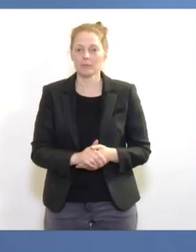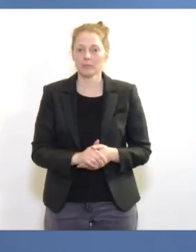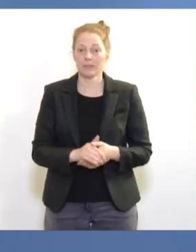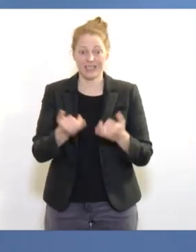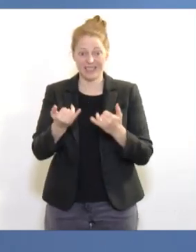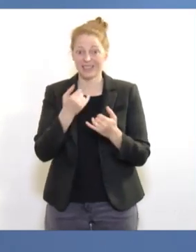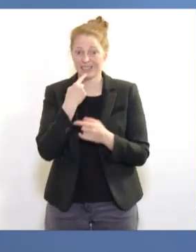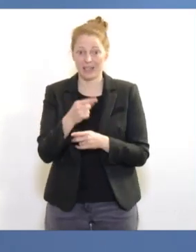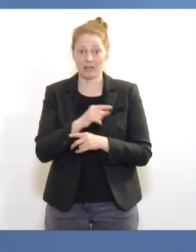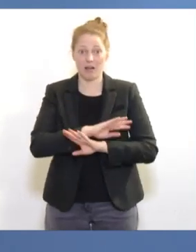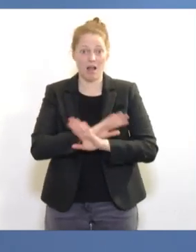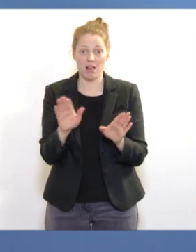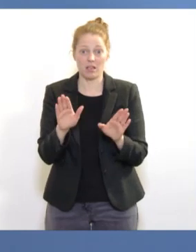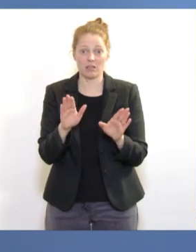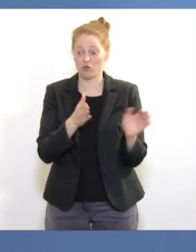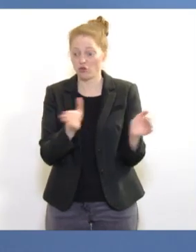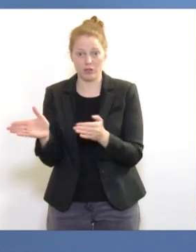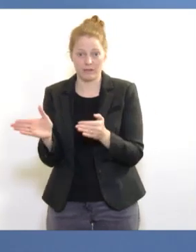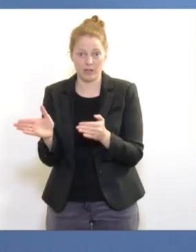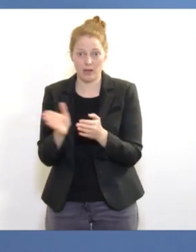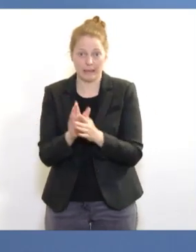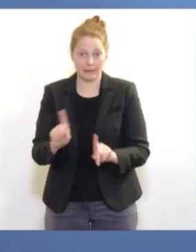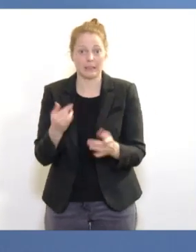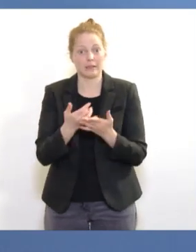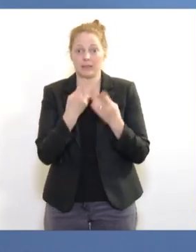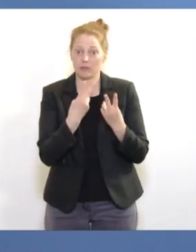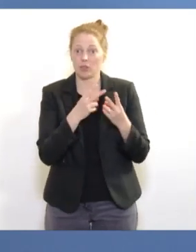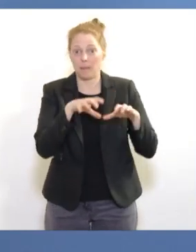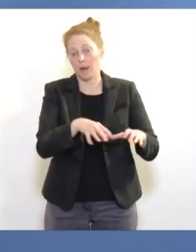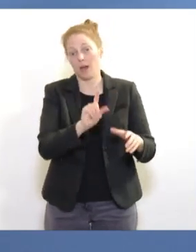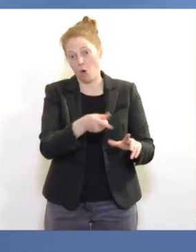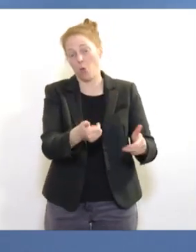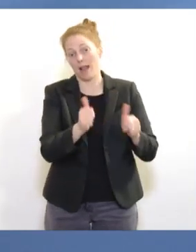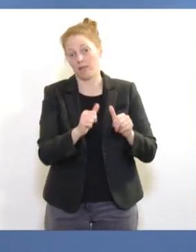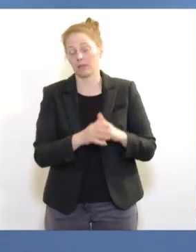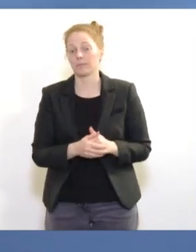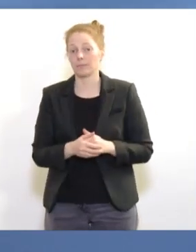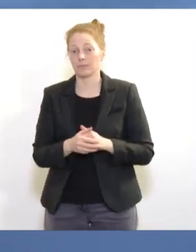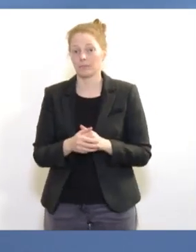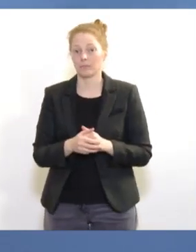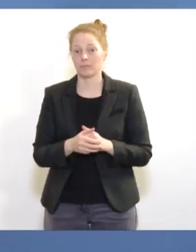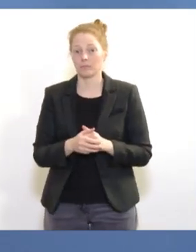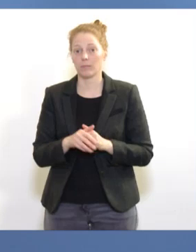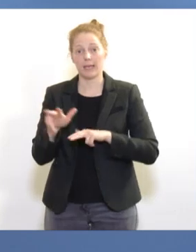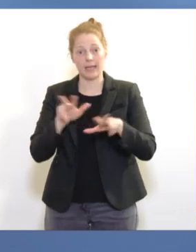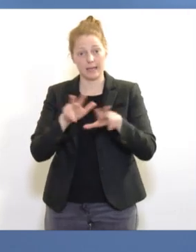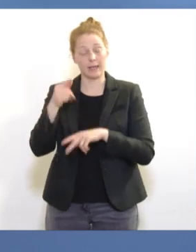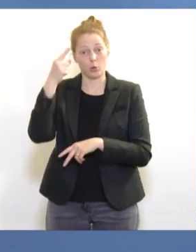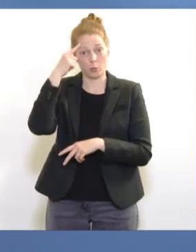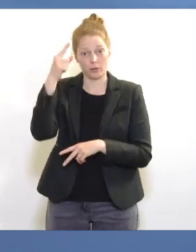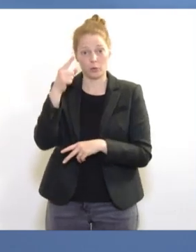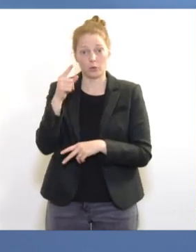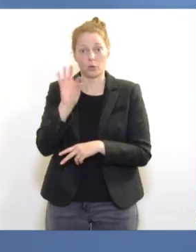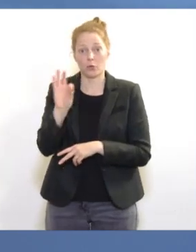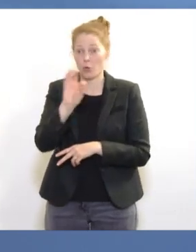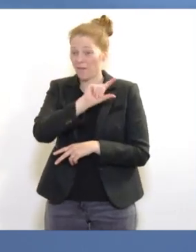alles bei der Teufel fehlt. Die Regierung ist sich auch bewusst, dass der Chômage partiell für viele Betriebe, für